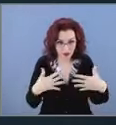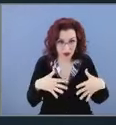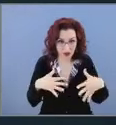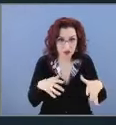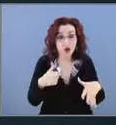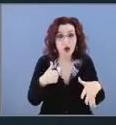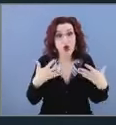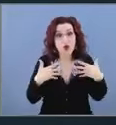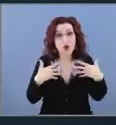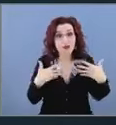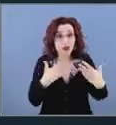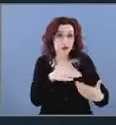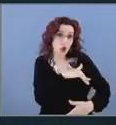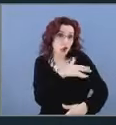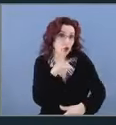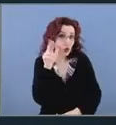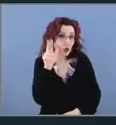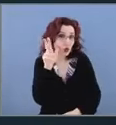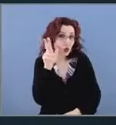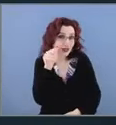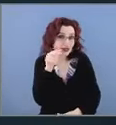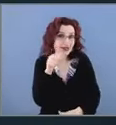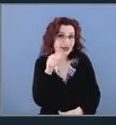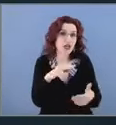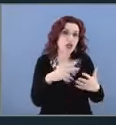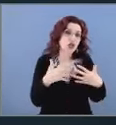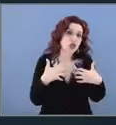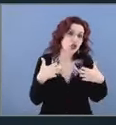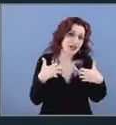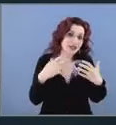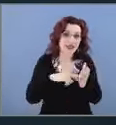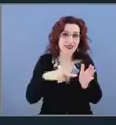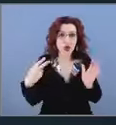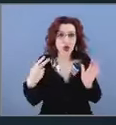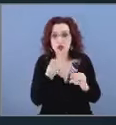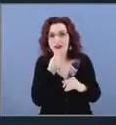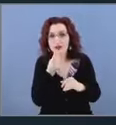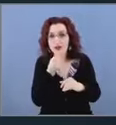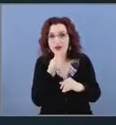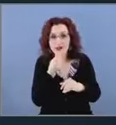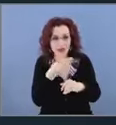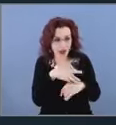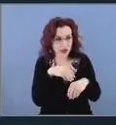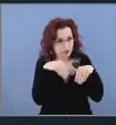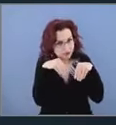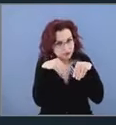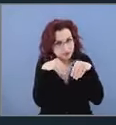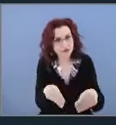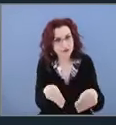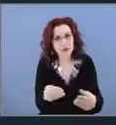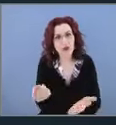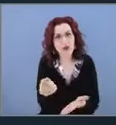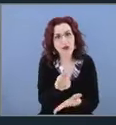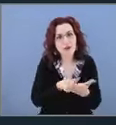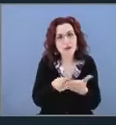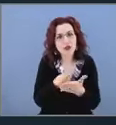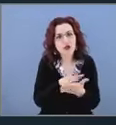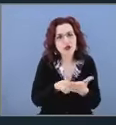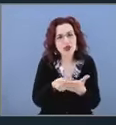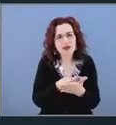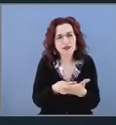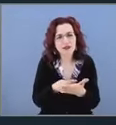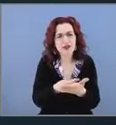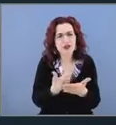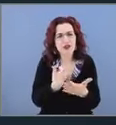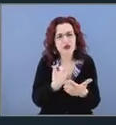di Scienze e Tecnologie Alimentari sia stata partecipe nella progettazione di un paio dei 30 prodotti che sono venuti fuori